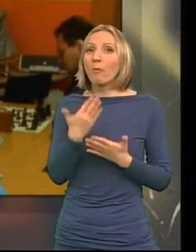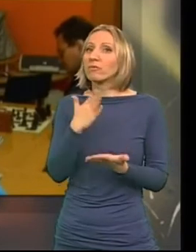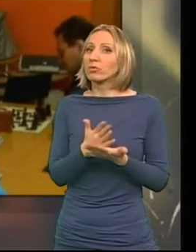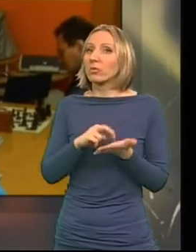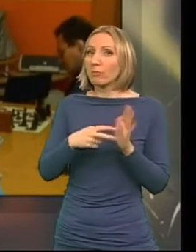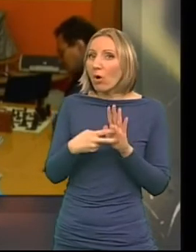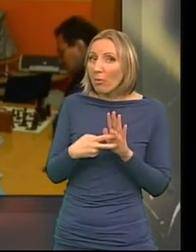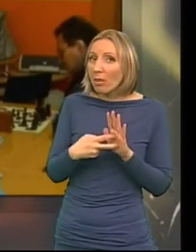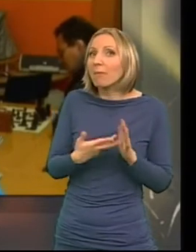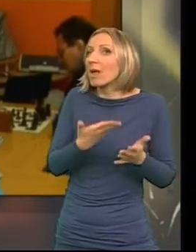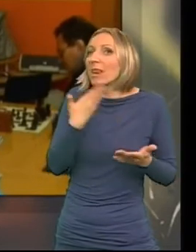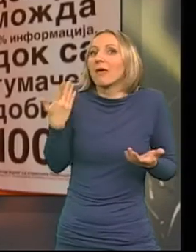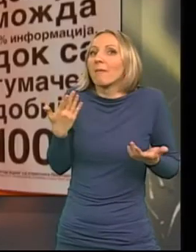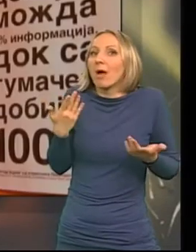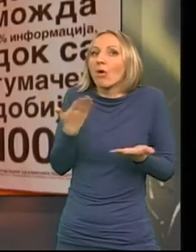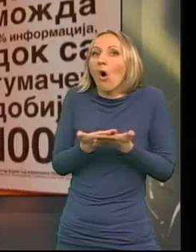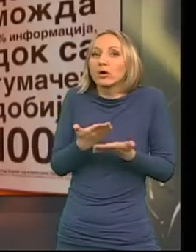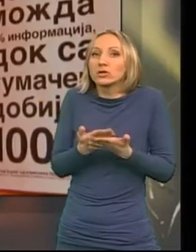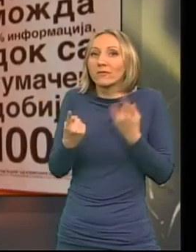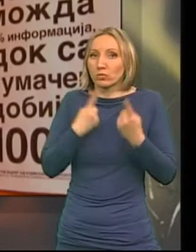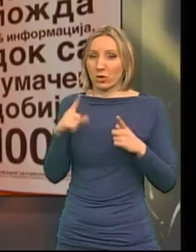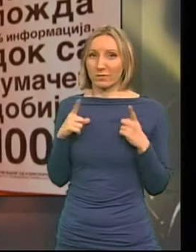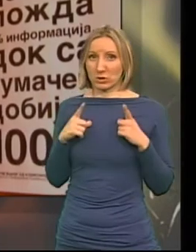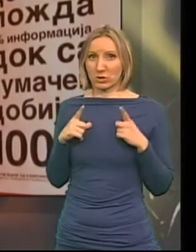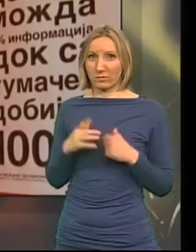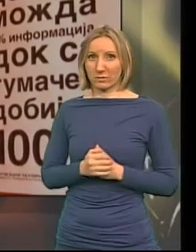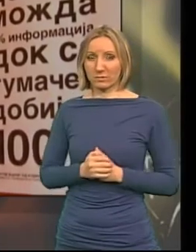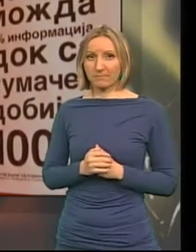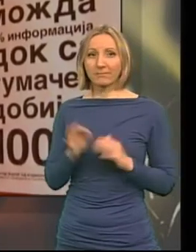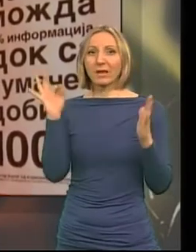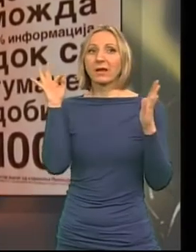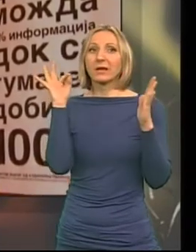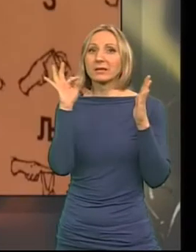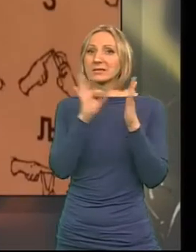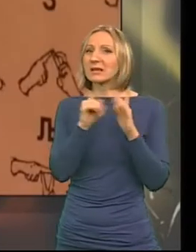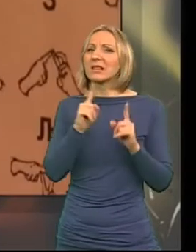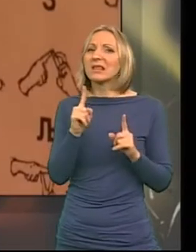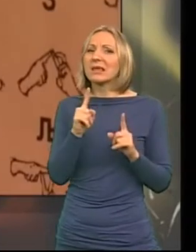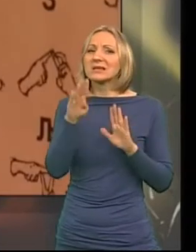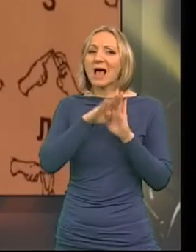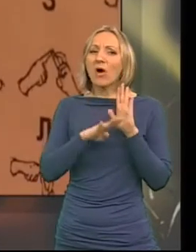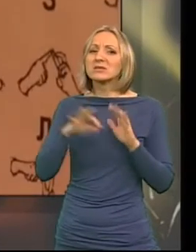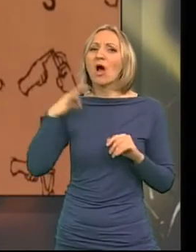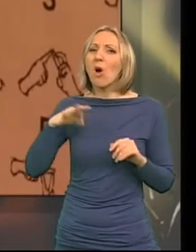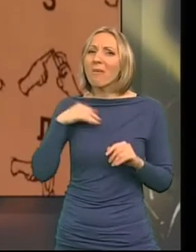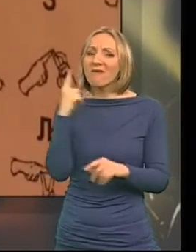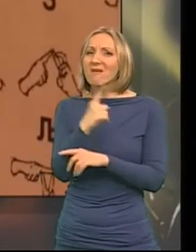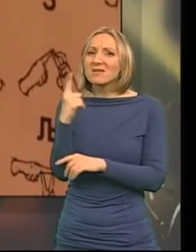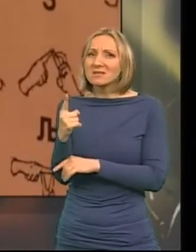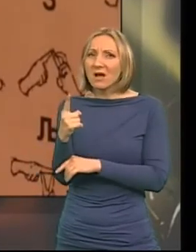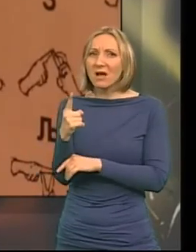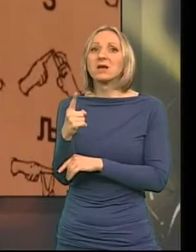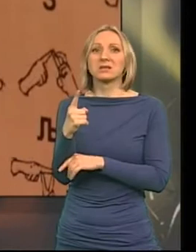tako da nemaju, mislim, egzistencije za život. Nije cilj da zapošljavanje bude zakonska obaveza za poslodavce, već nešto što